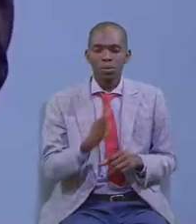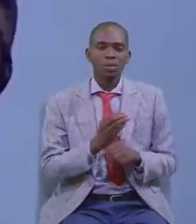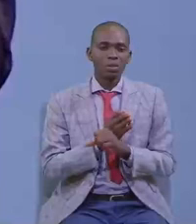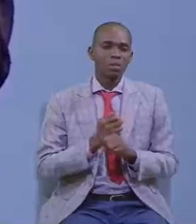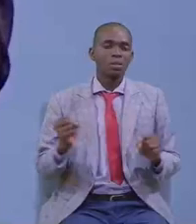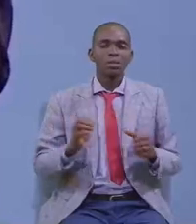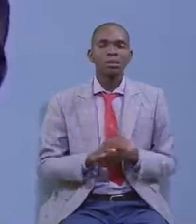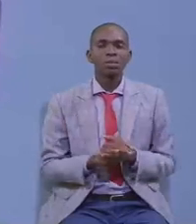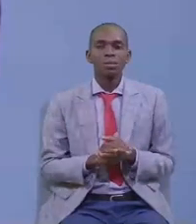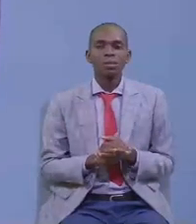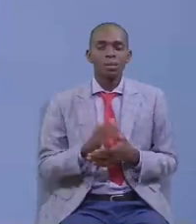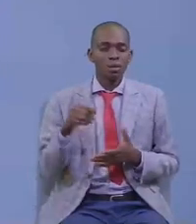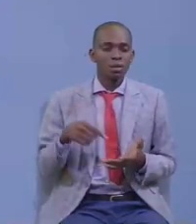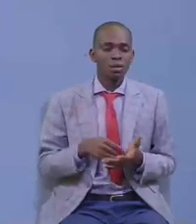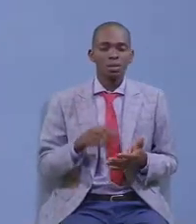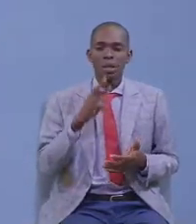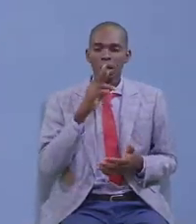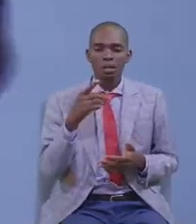Comme une lumière resplendissante.